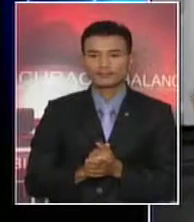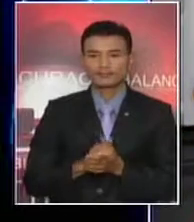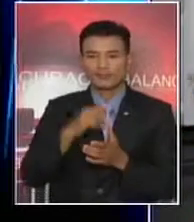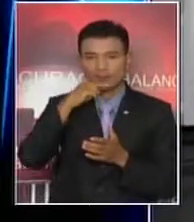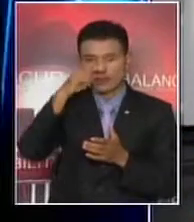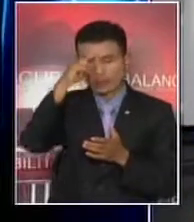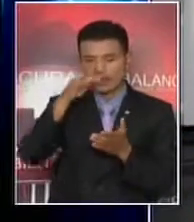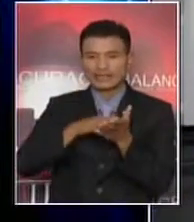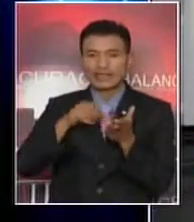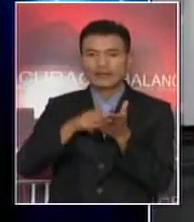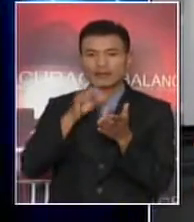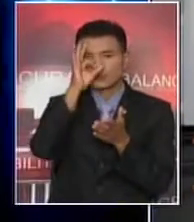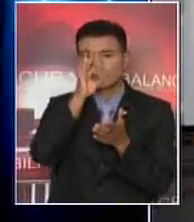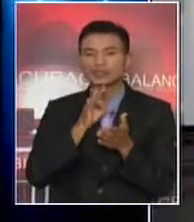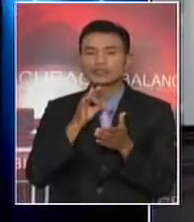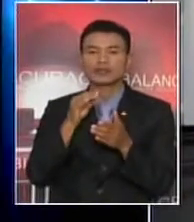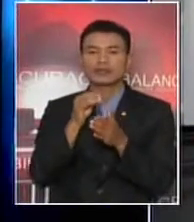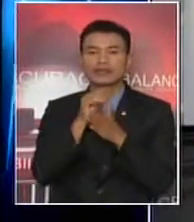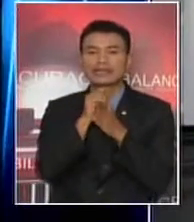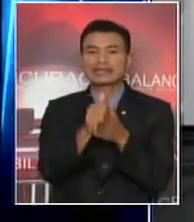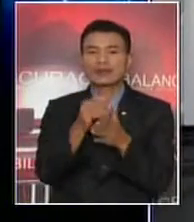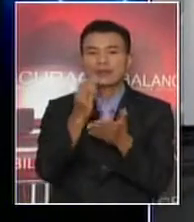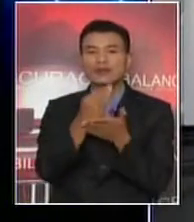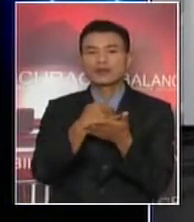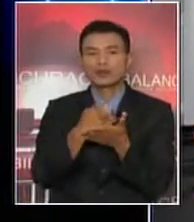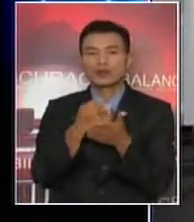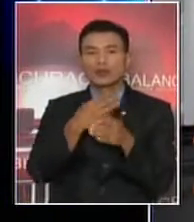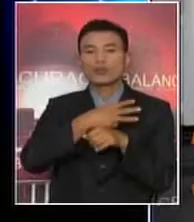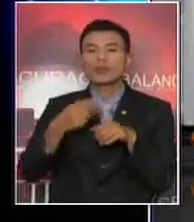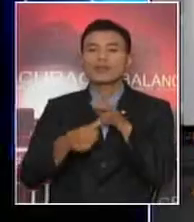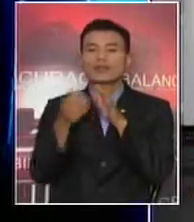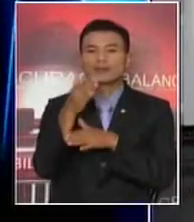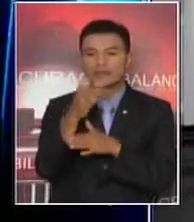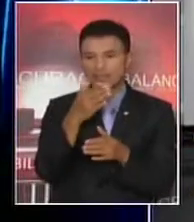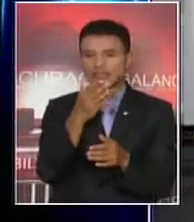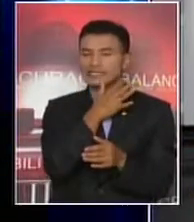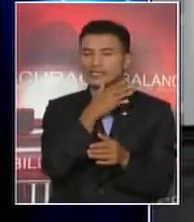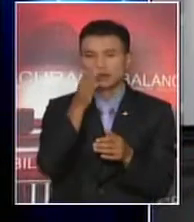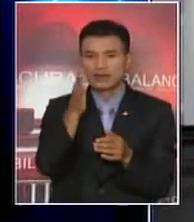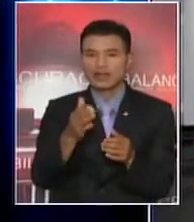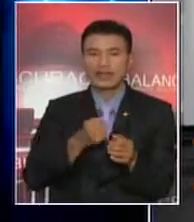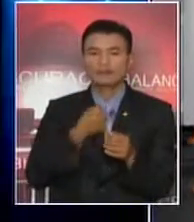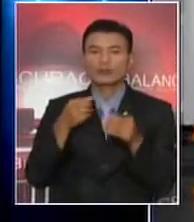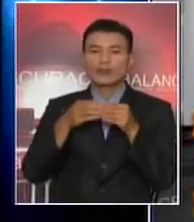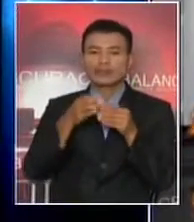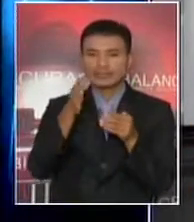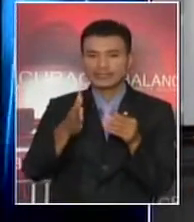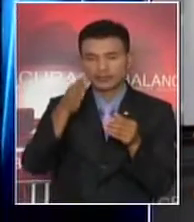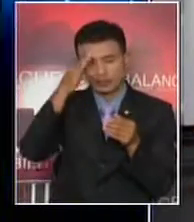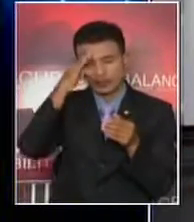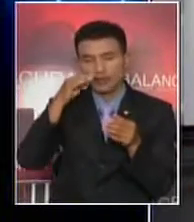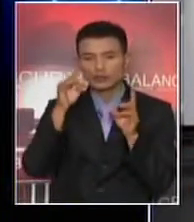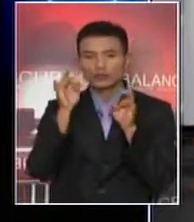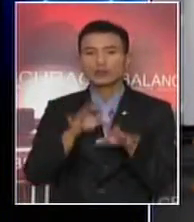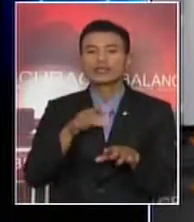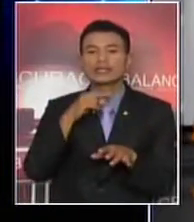नेकपा माओवादी केन्द्रका वरिष्ठ नेता एवं बिना विभागीय उप प्रधानमन्त्री कृष्णबहादुर महराले आफ्नो पार्टीले सरकार